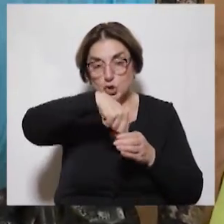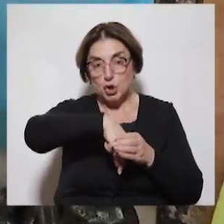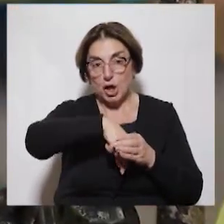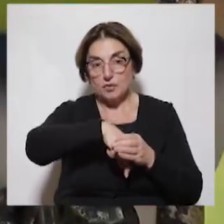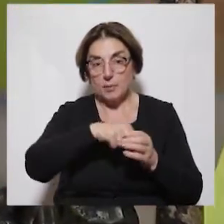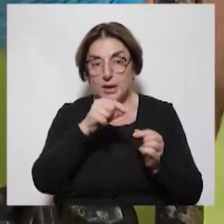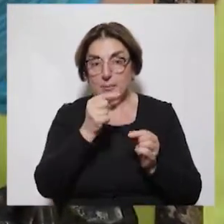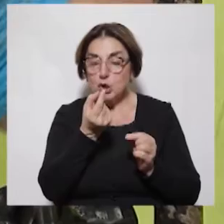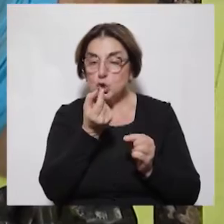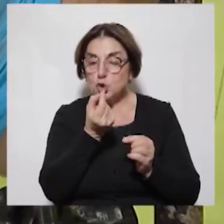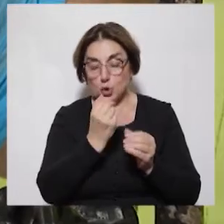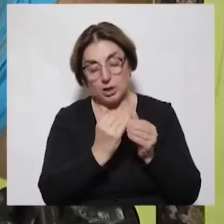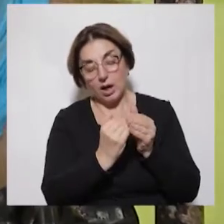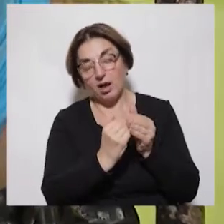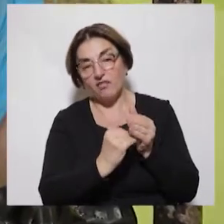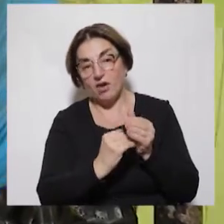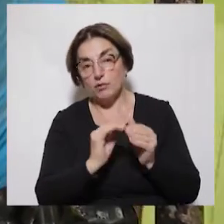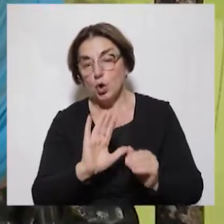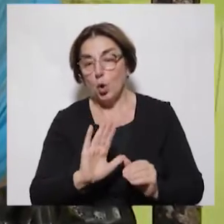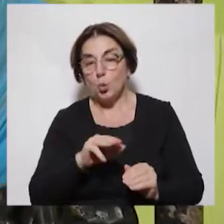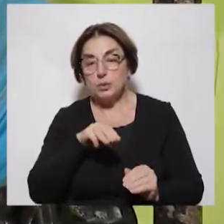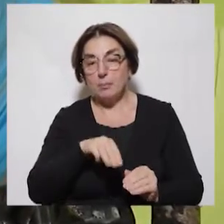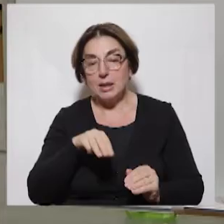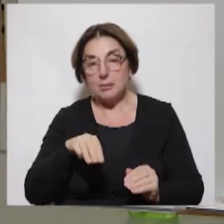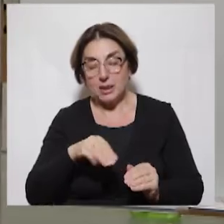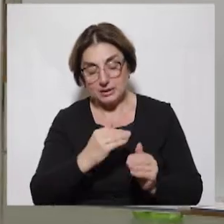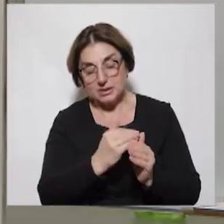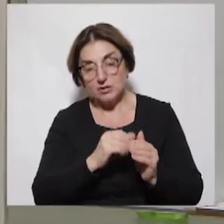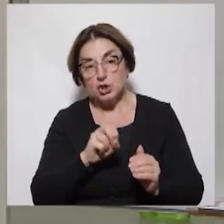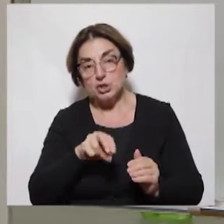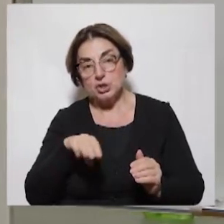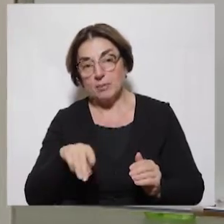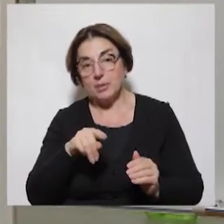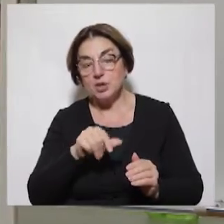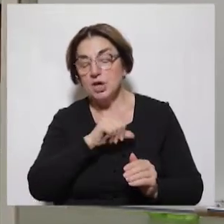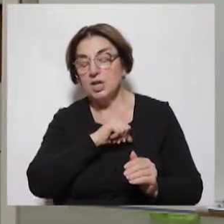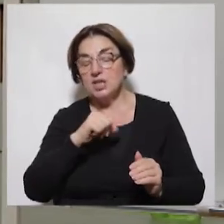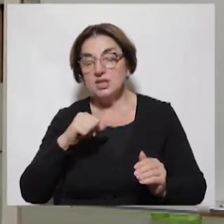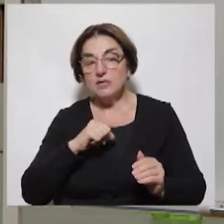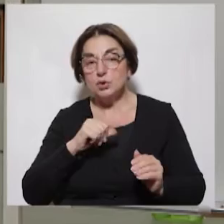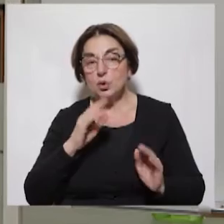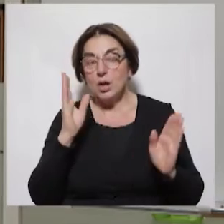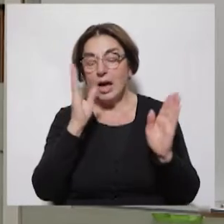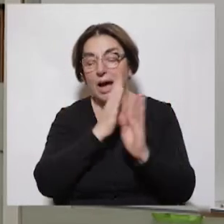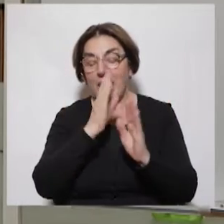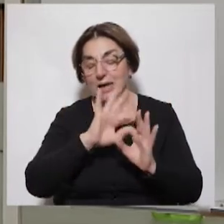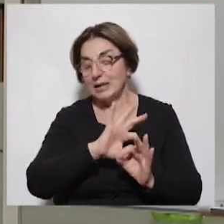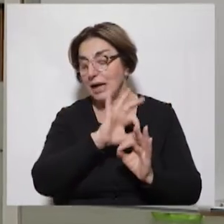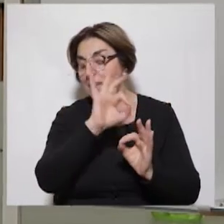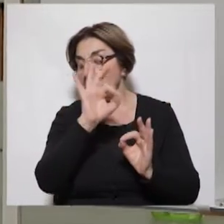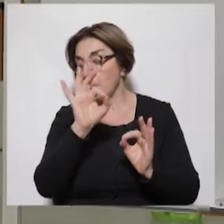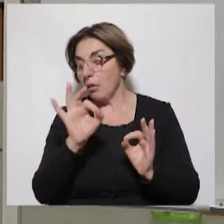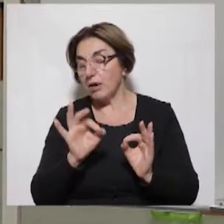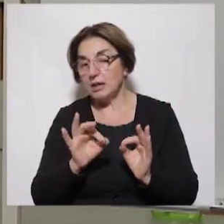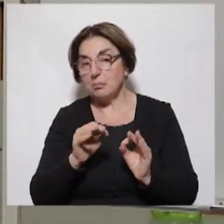მაქვს იმაზე ოდნავ ქვევით, დაახლოებით 5 მმ ქვევით, ვიდრე აი გადამყვანი მილი გადმოედინება